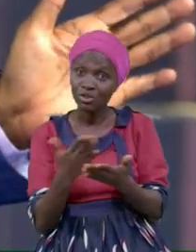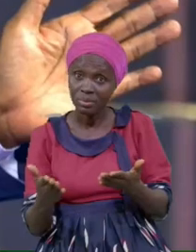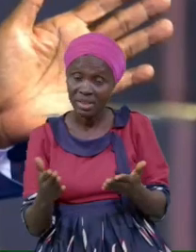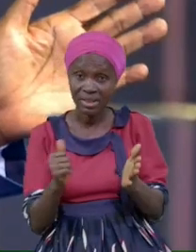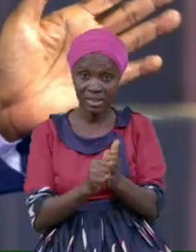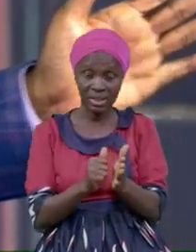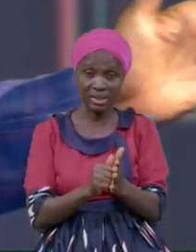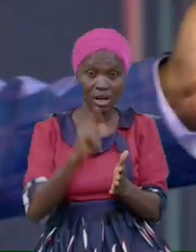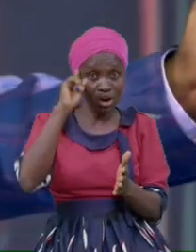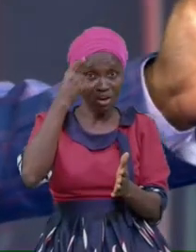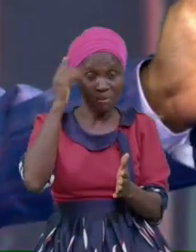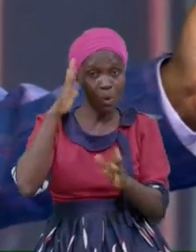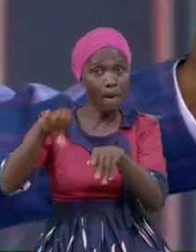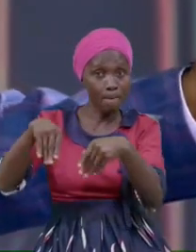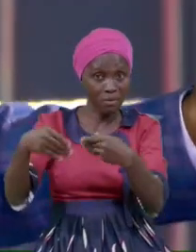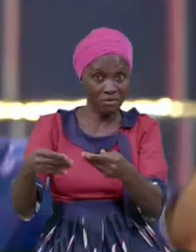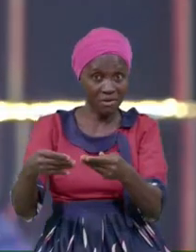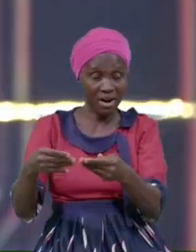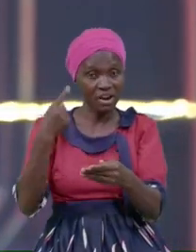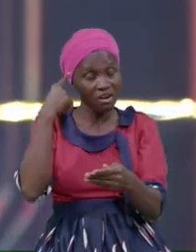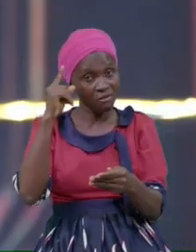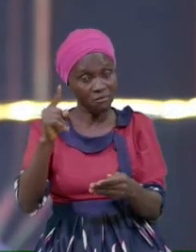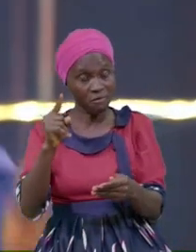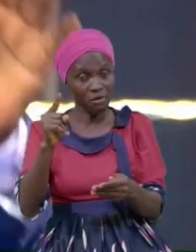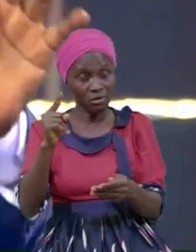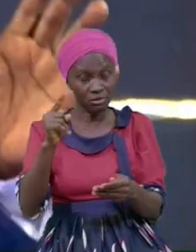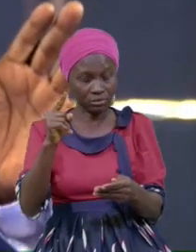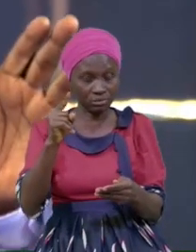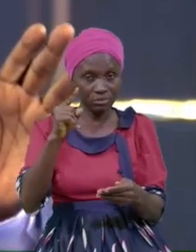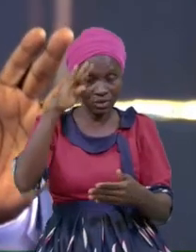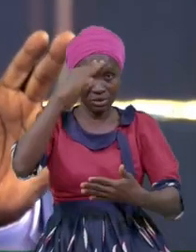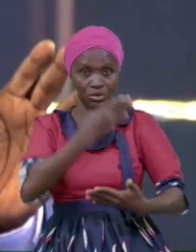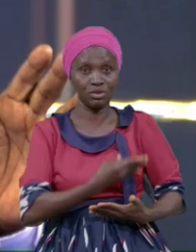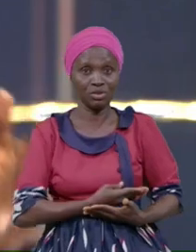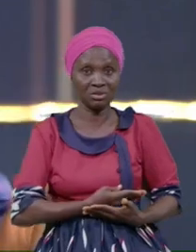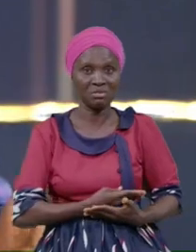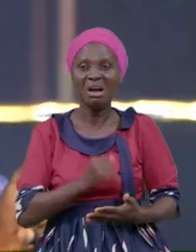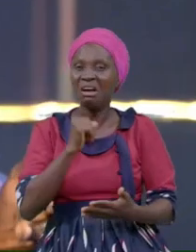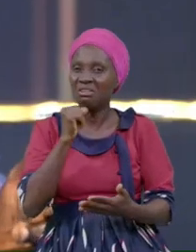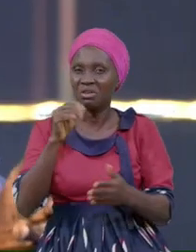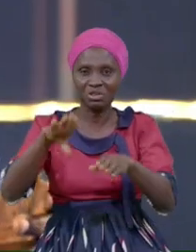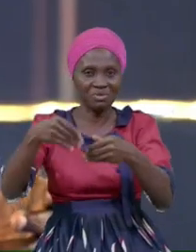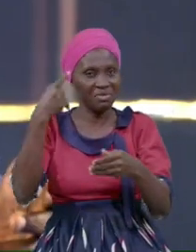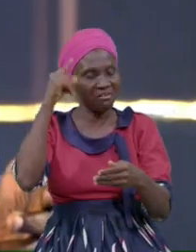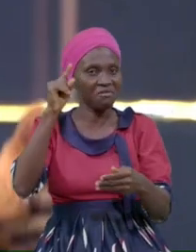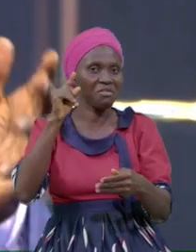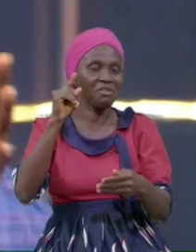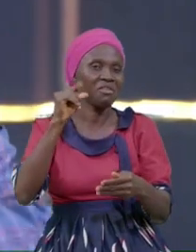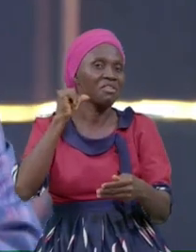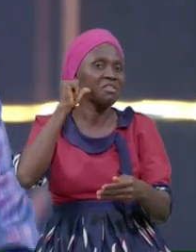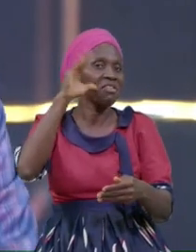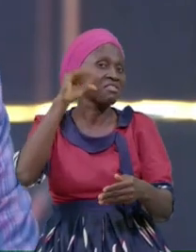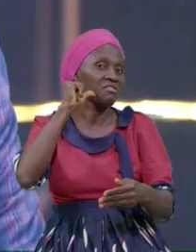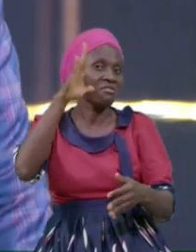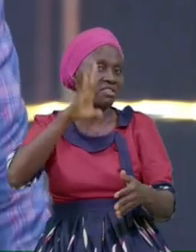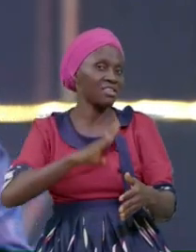il y a des choses que le gouvernement prouvait pour les fils, pour les garçons et non pour les filles. Le royaume de